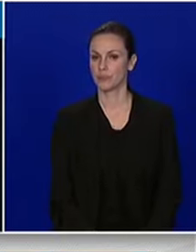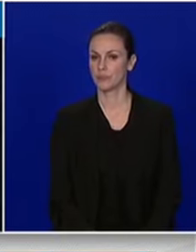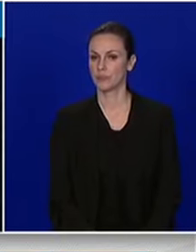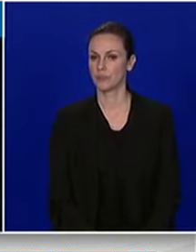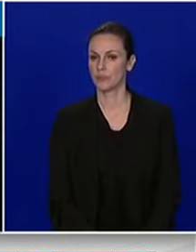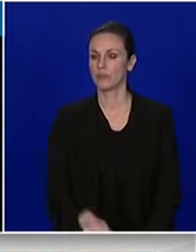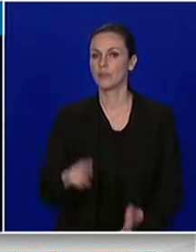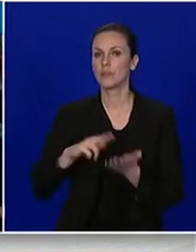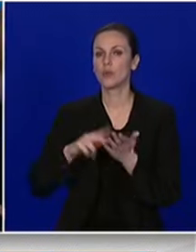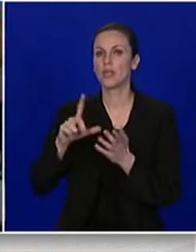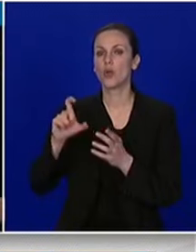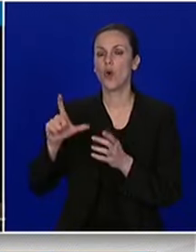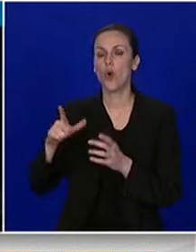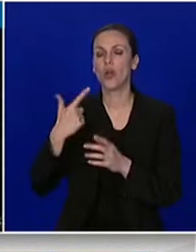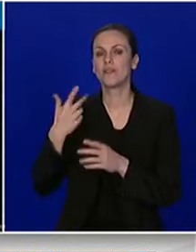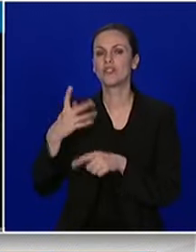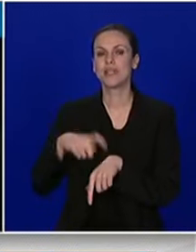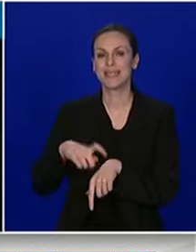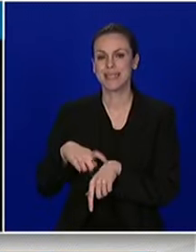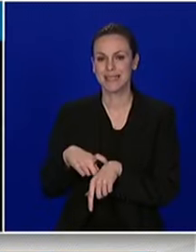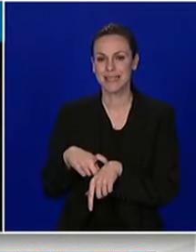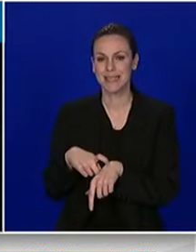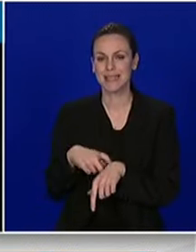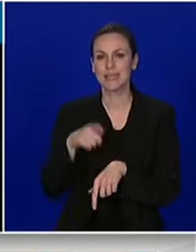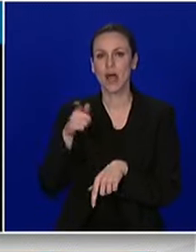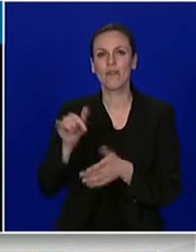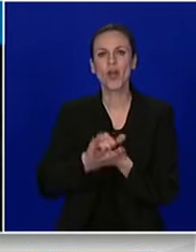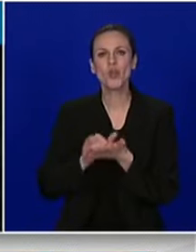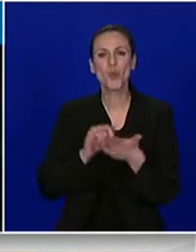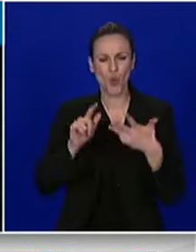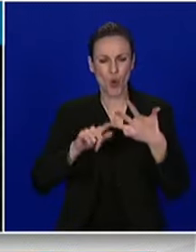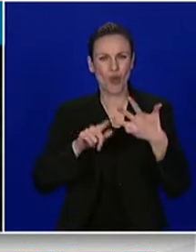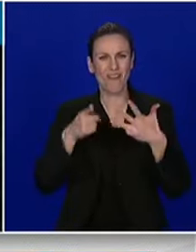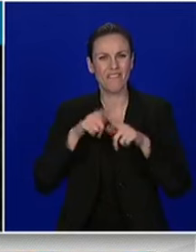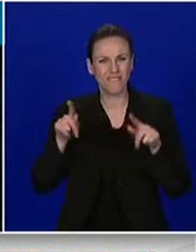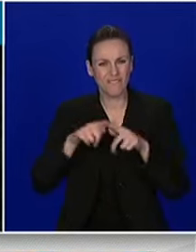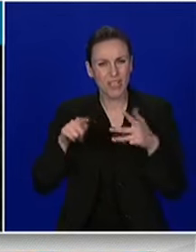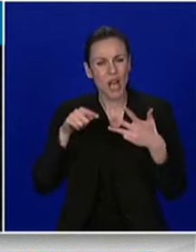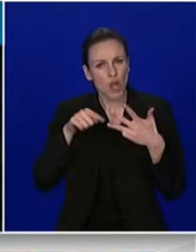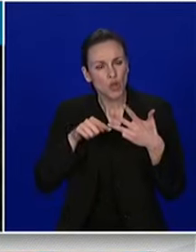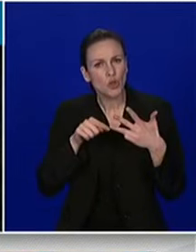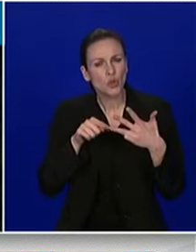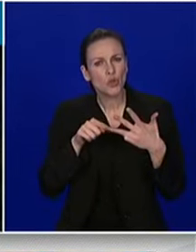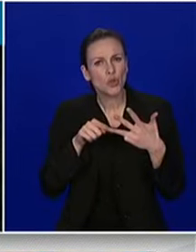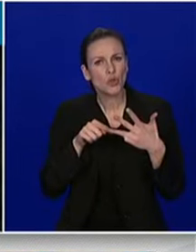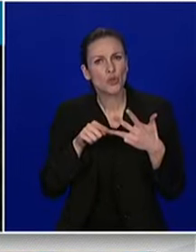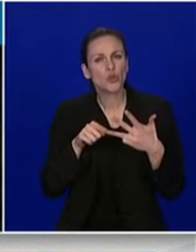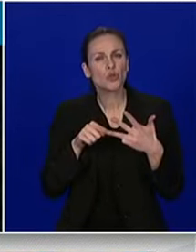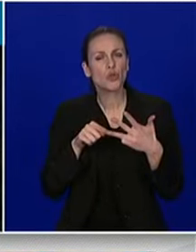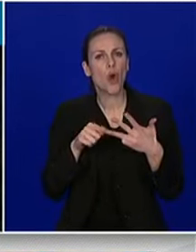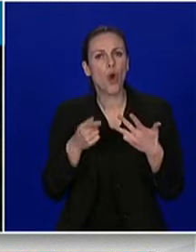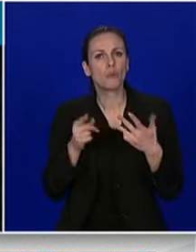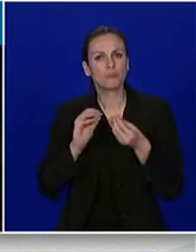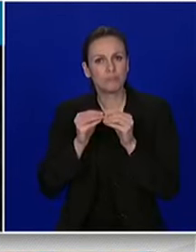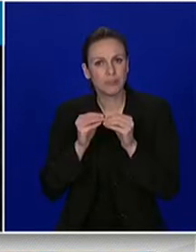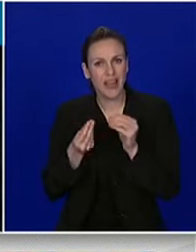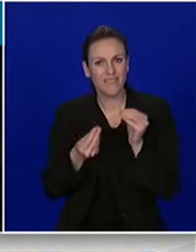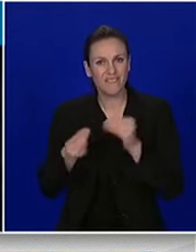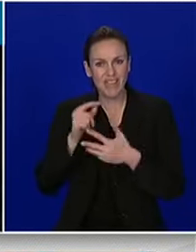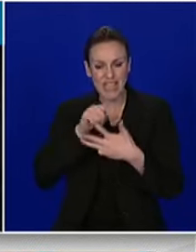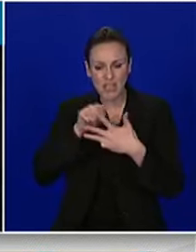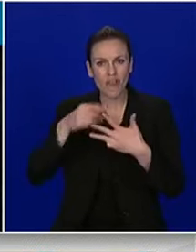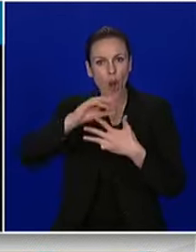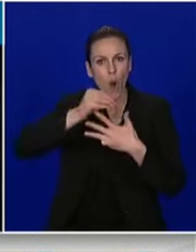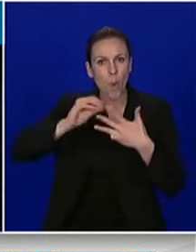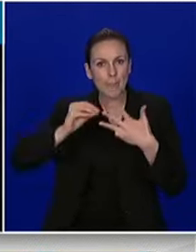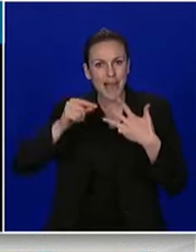Nikola Zagorac, 24 sata. A što se tiče ovog njujorškog soja, da li se tu radi o kombinaciji više sojeva, što